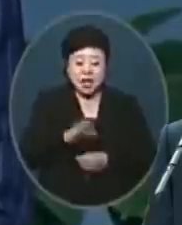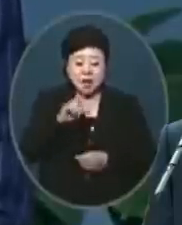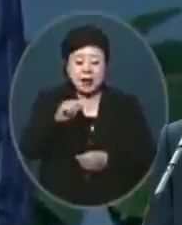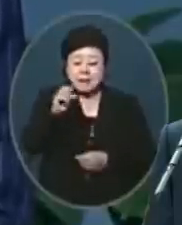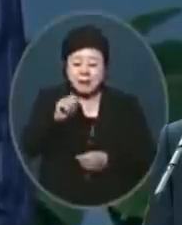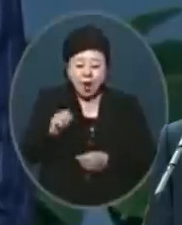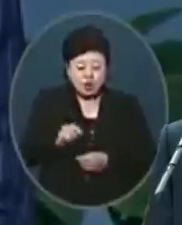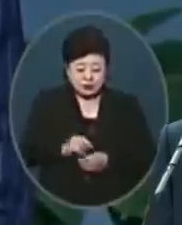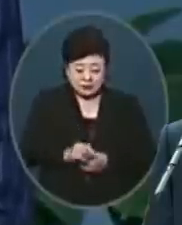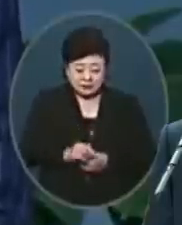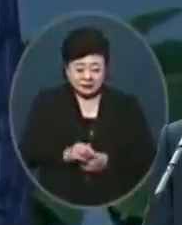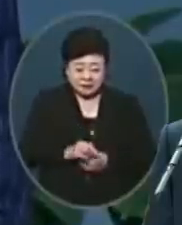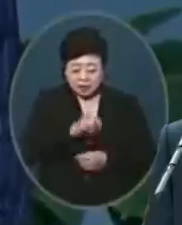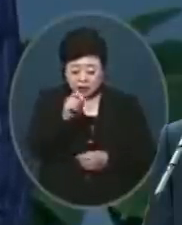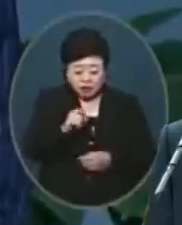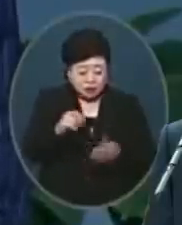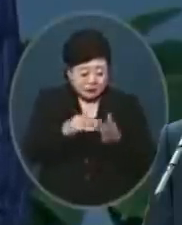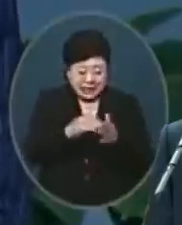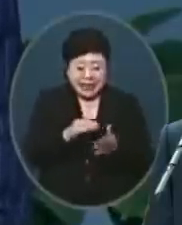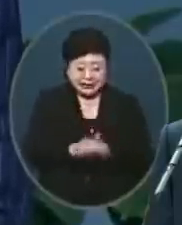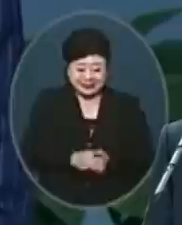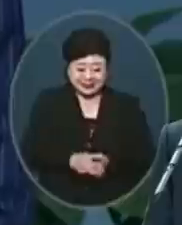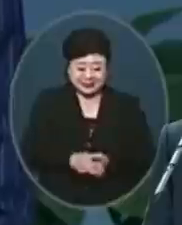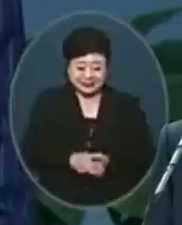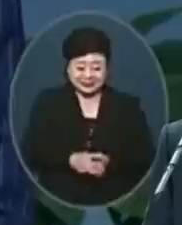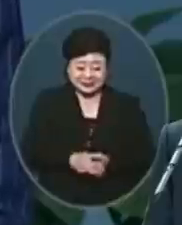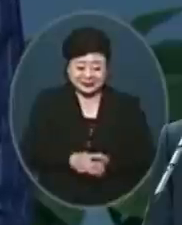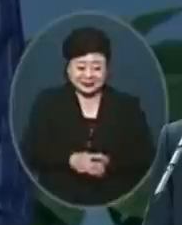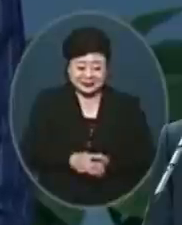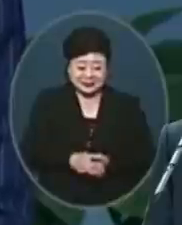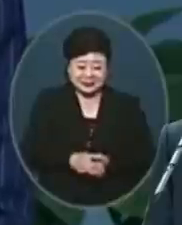만분을 적었습니다.